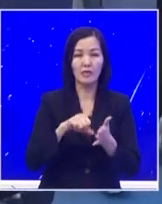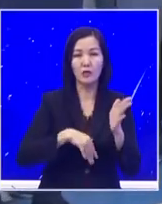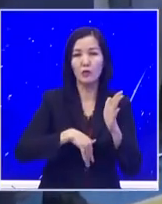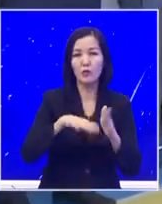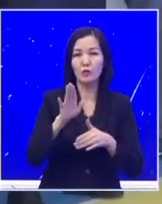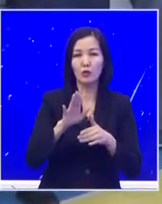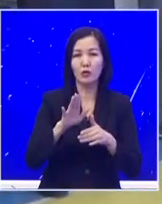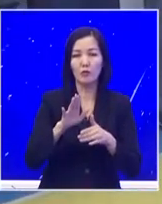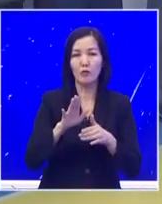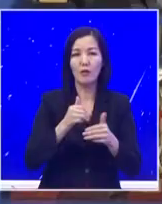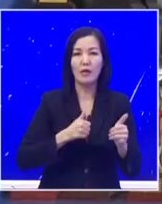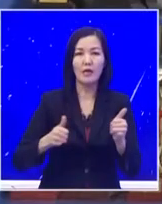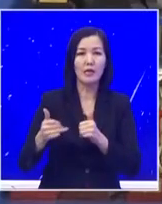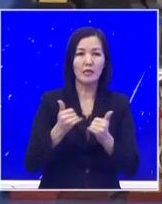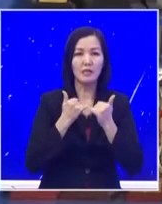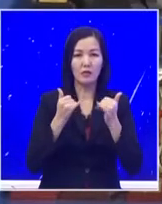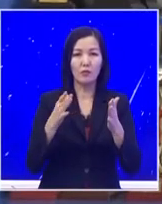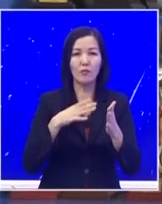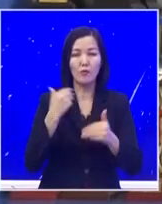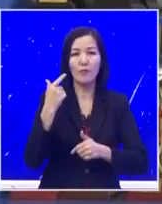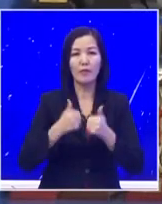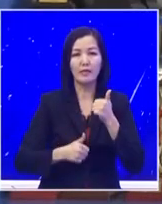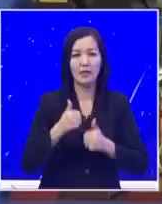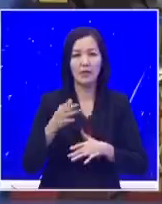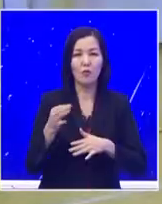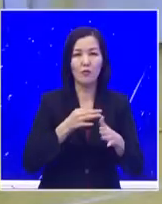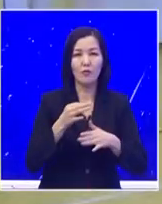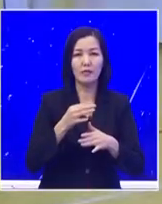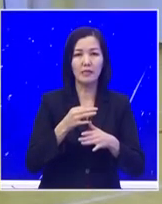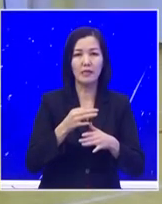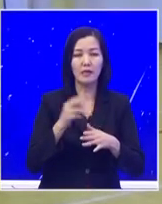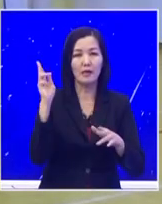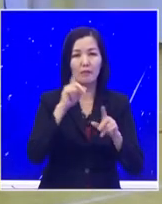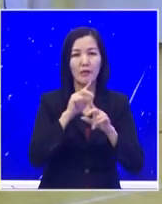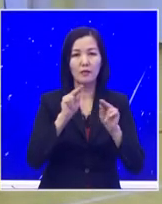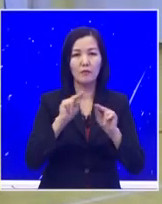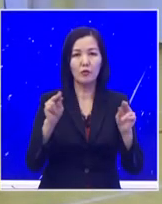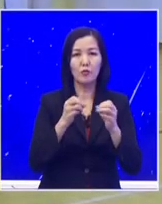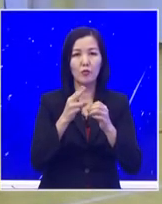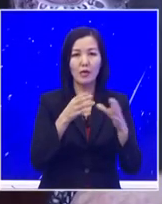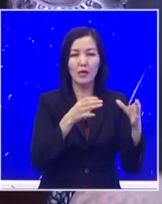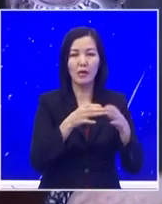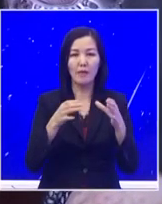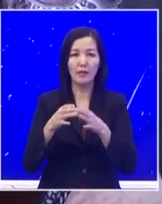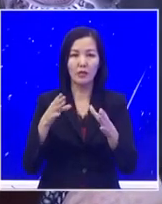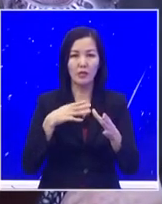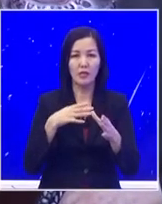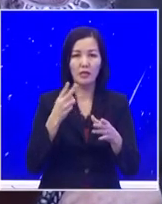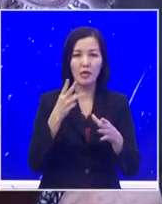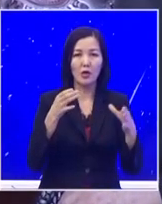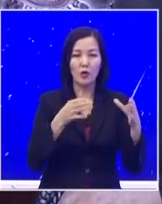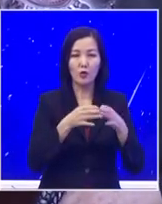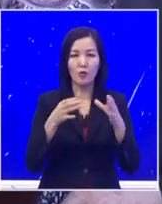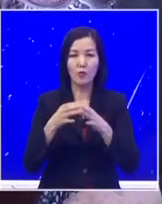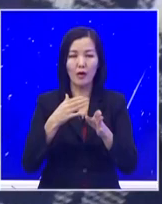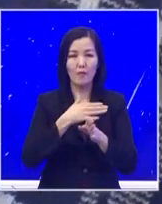өнерімен көзге түсіп, сый құрметке ие болды. Бұл бәсекеге облыс орталығындағы орта мектеп ұстаздарынан 12 команда жиналды. Олар екі